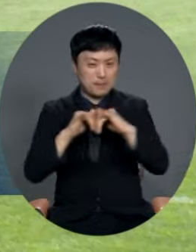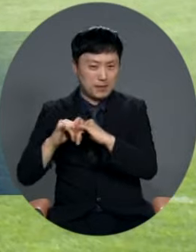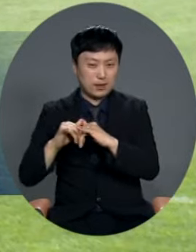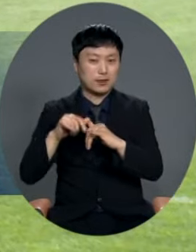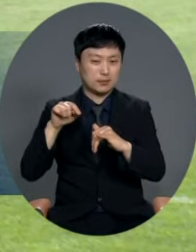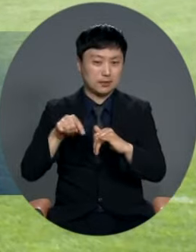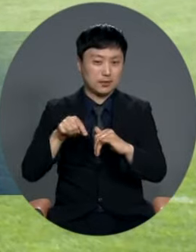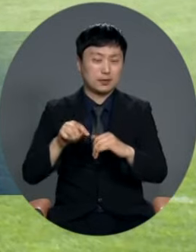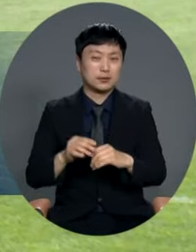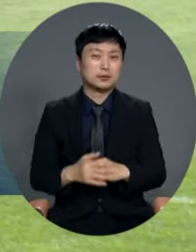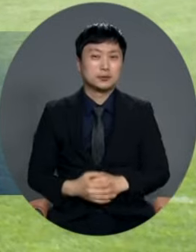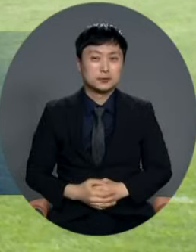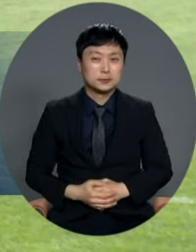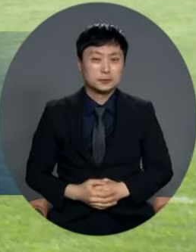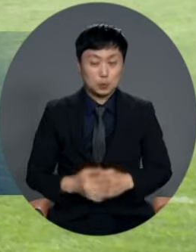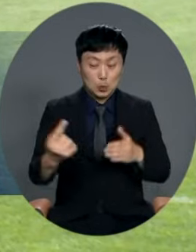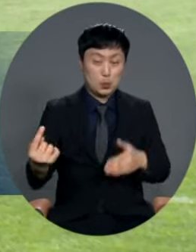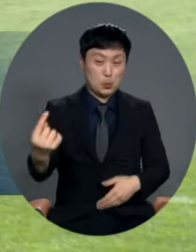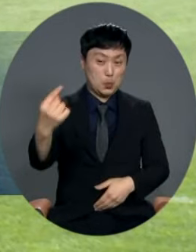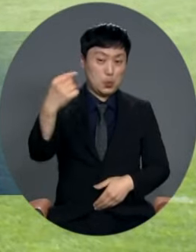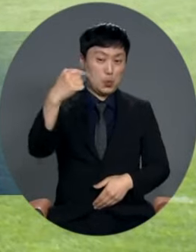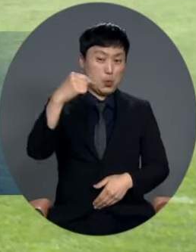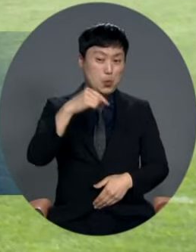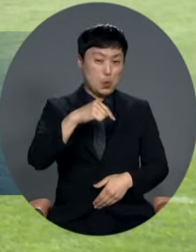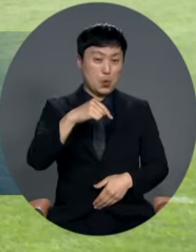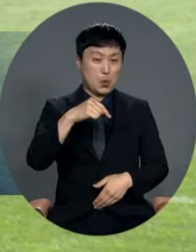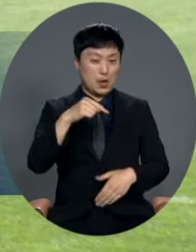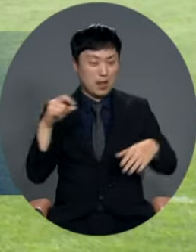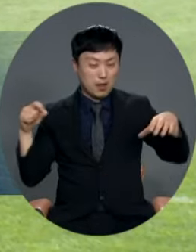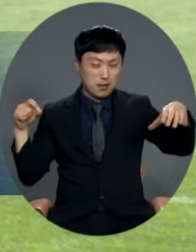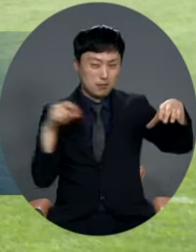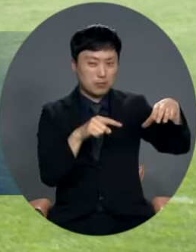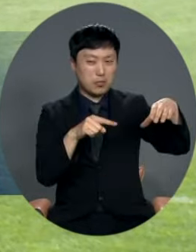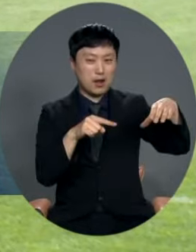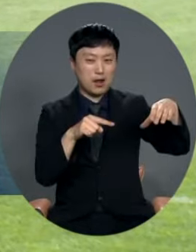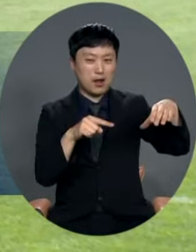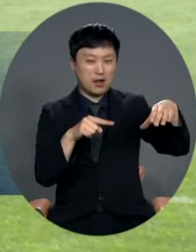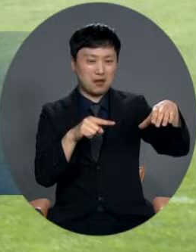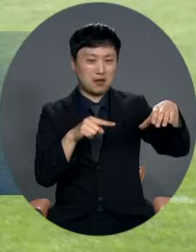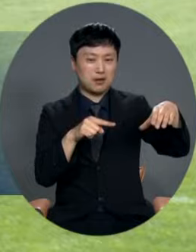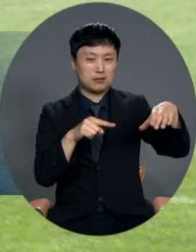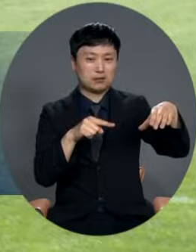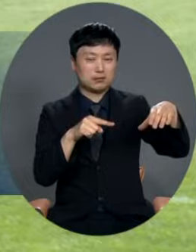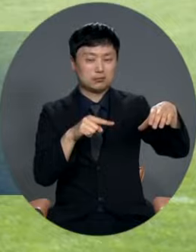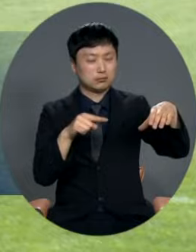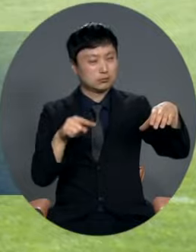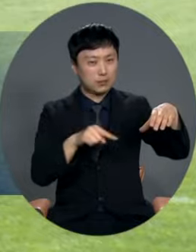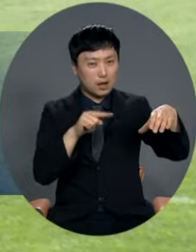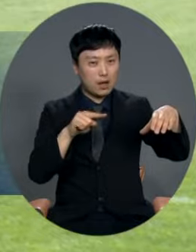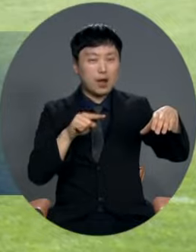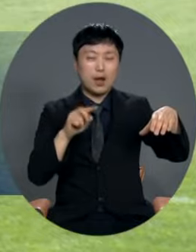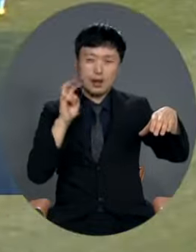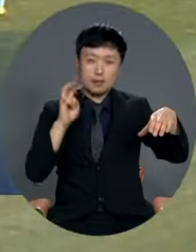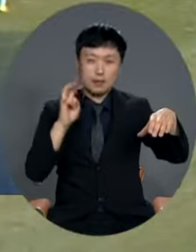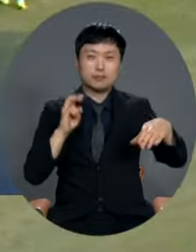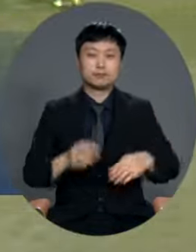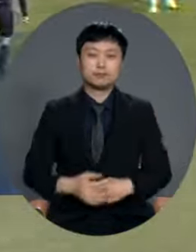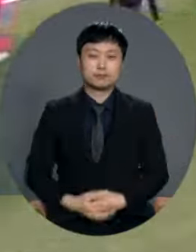강하게 측면에서 이제 크로스 이용해서 가운데서 스쿼링하는 그런 이제 장면들이 많이 나올